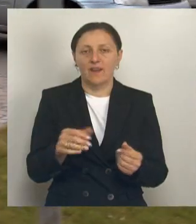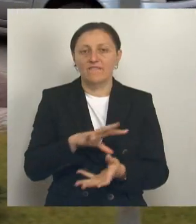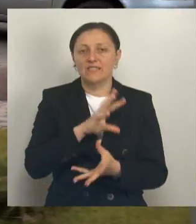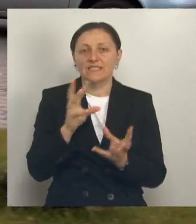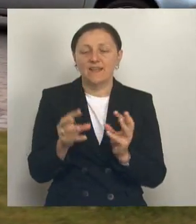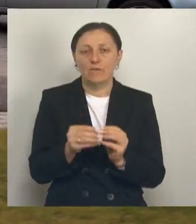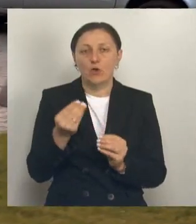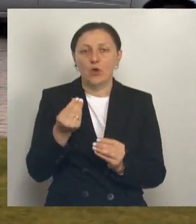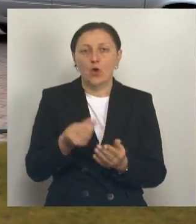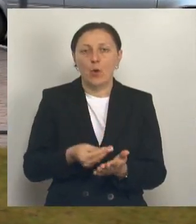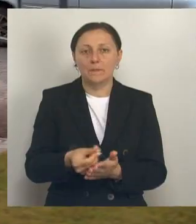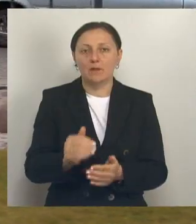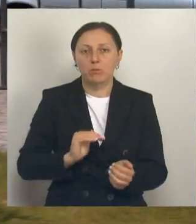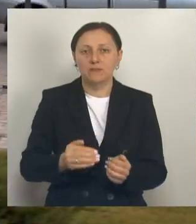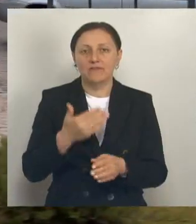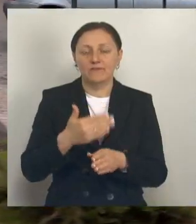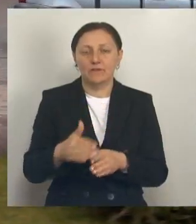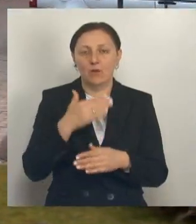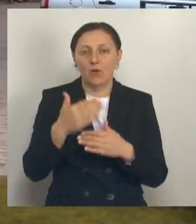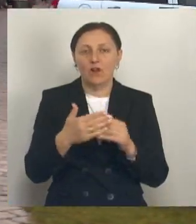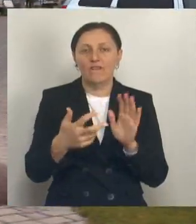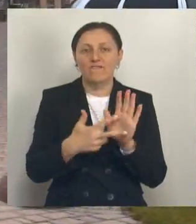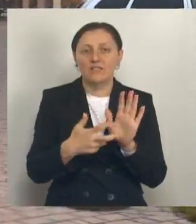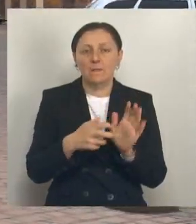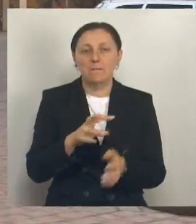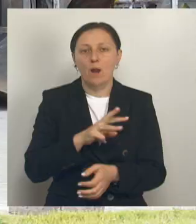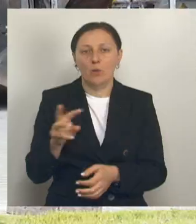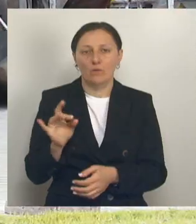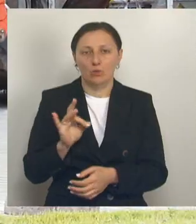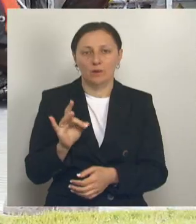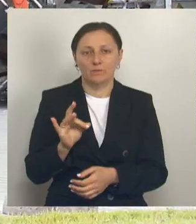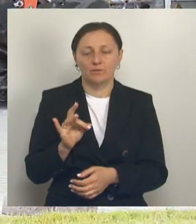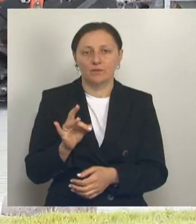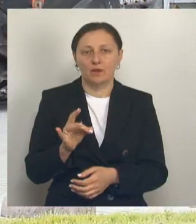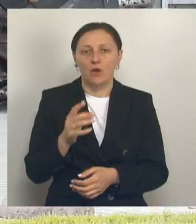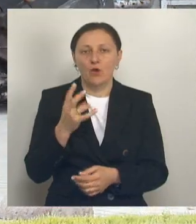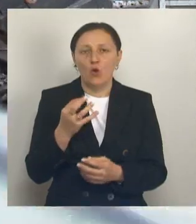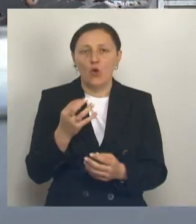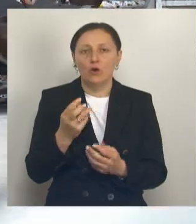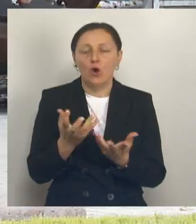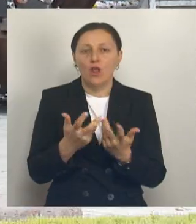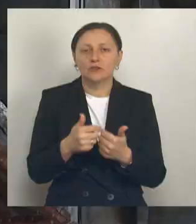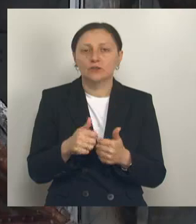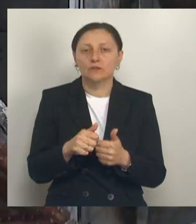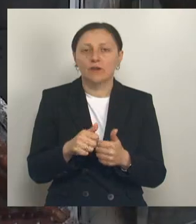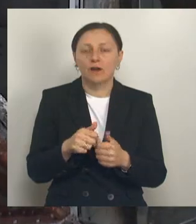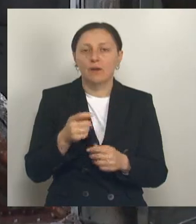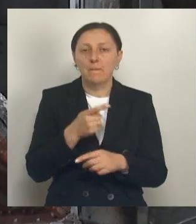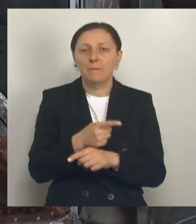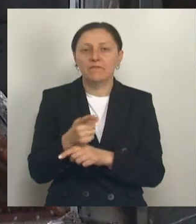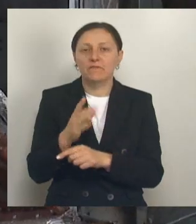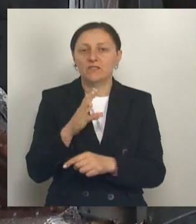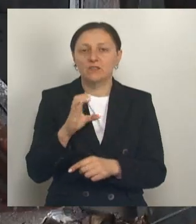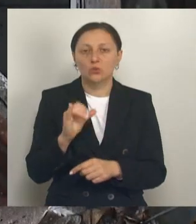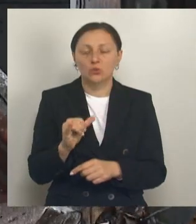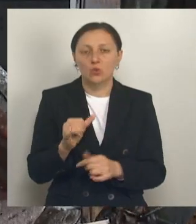бизнесу выделили почти 800 миллионов рублей Однако число предприятий попавших под обстрелы со стороны всу увеличиваются Изо дня